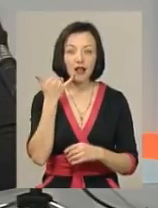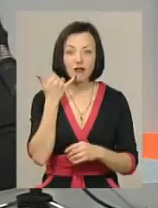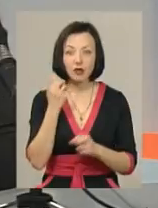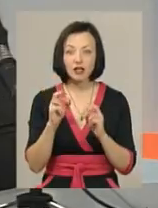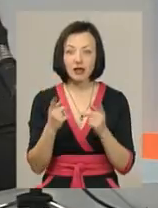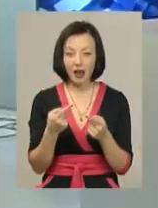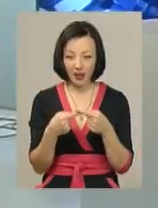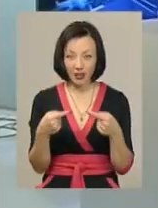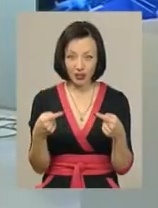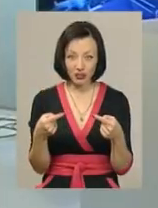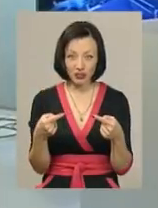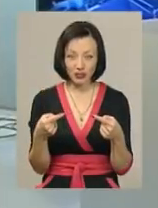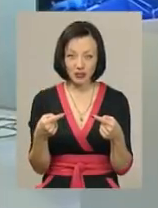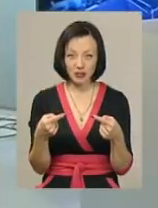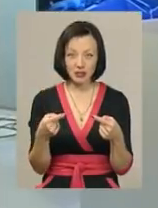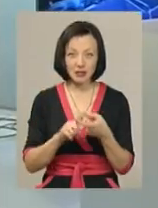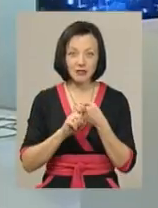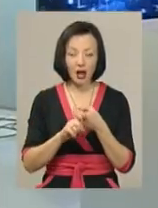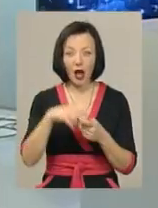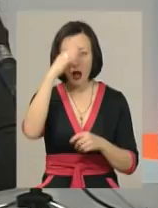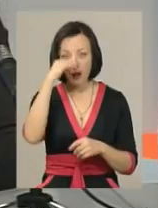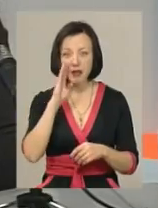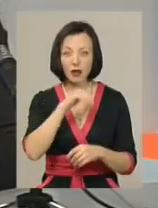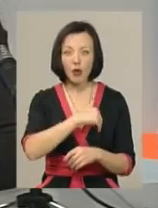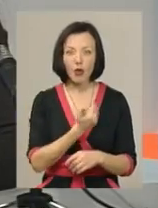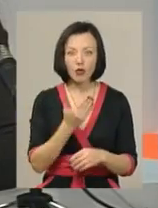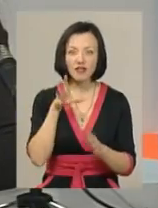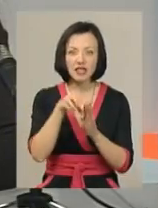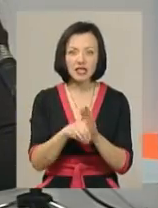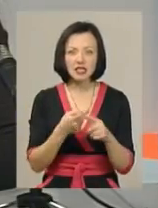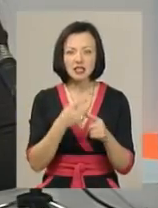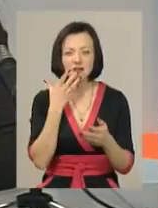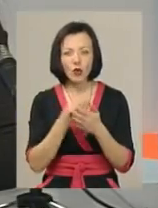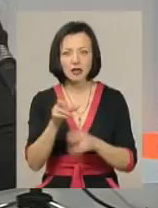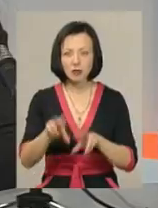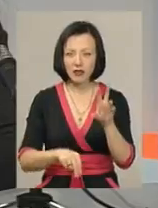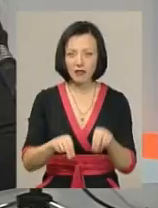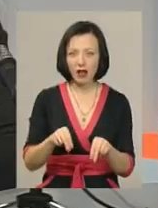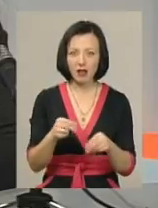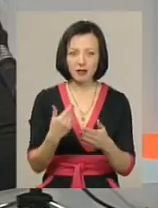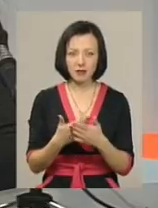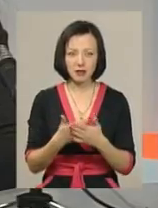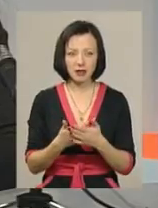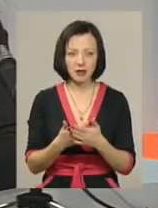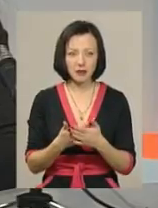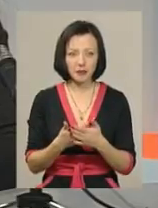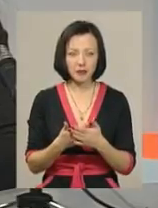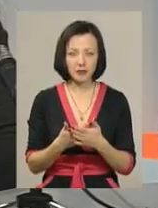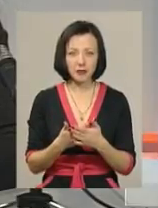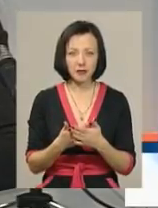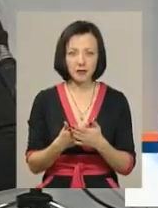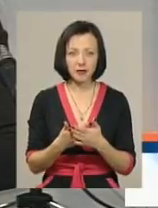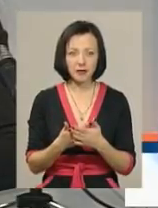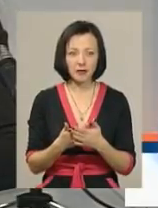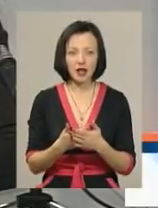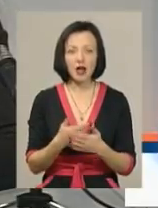як річ засіб як засіб з А батьки завжди хочуть втілити в це якісь свої сподівання і невиправдані очікування в якомусь